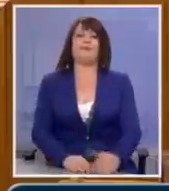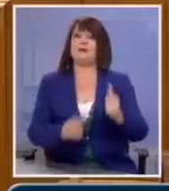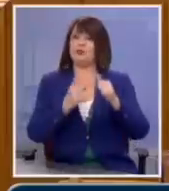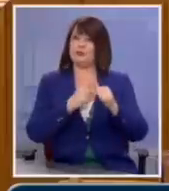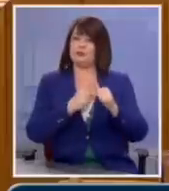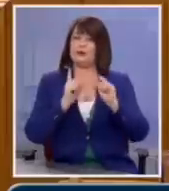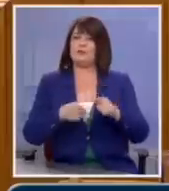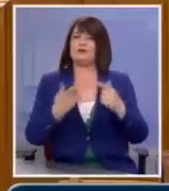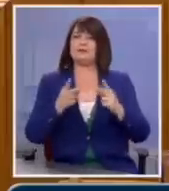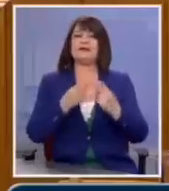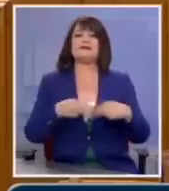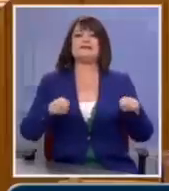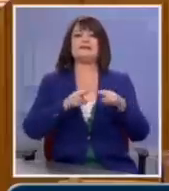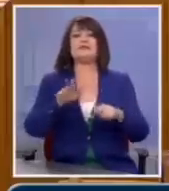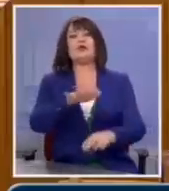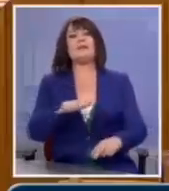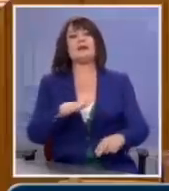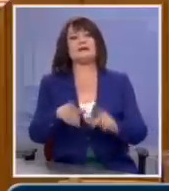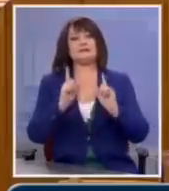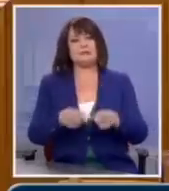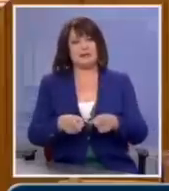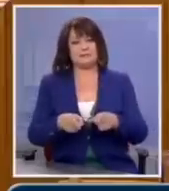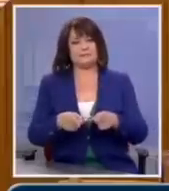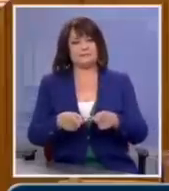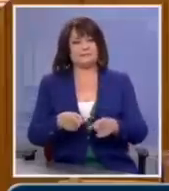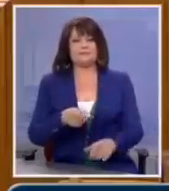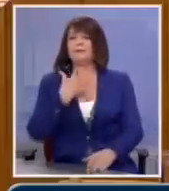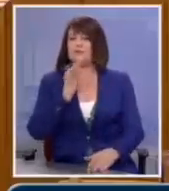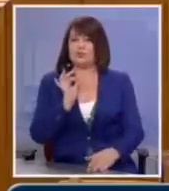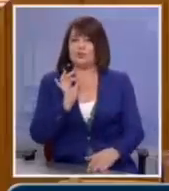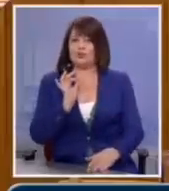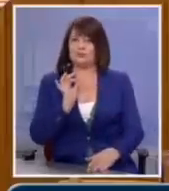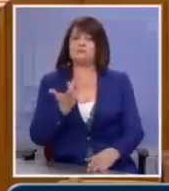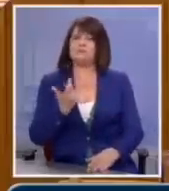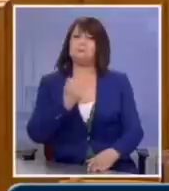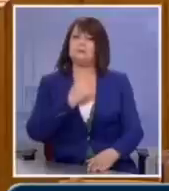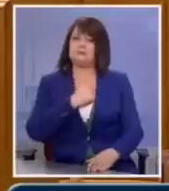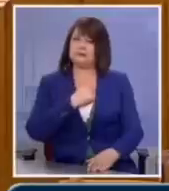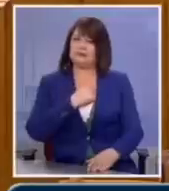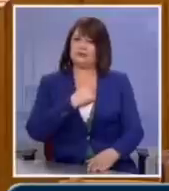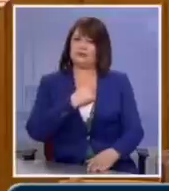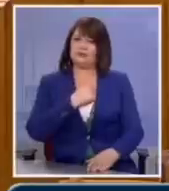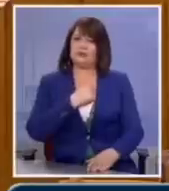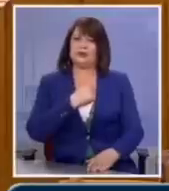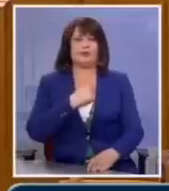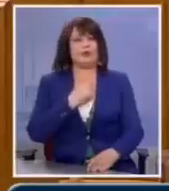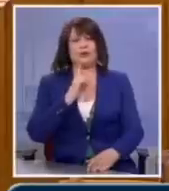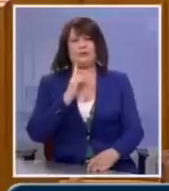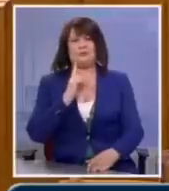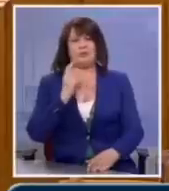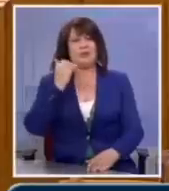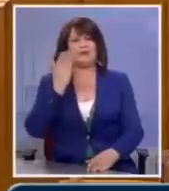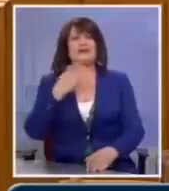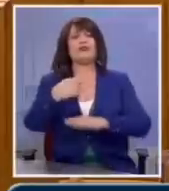την απόφαση του Συμβουλίου της Επικρατείας. Όχι γιατί θεωρούμε ότι πρέπει να υποταχθούμε στη